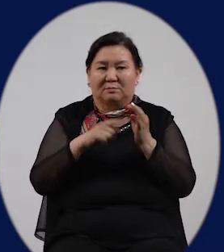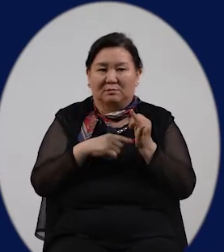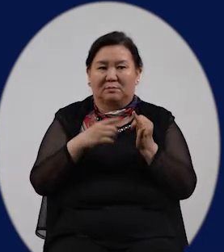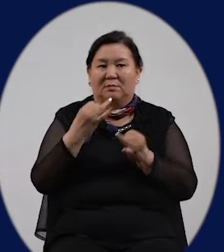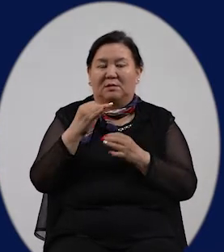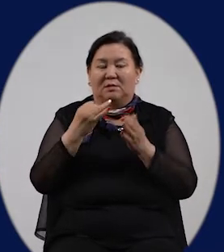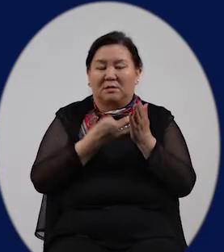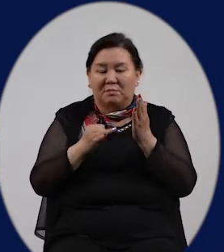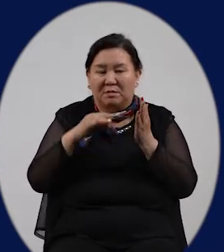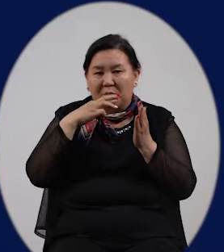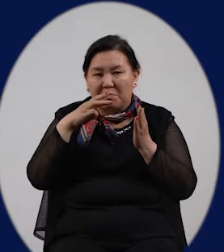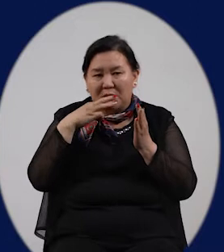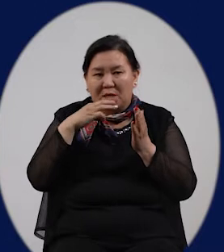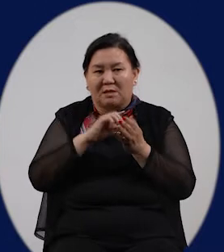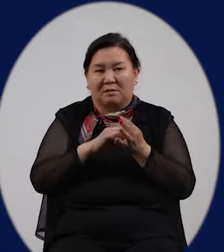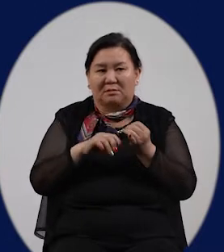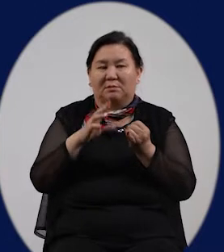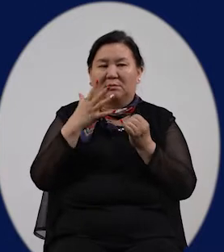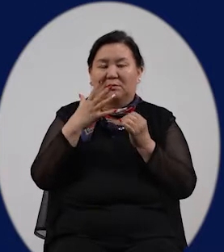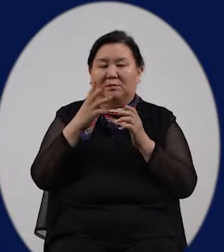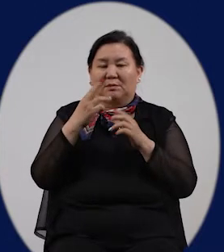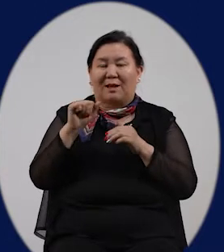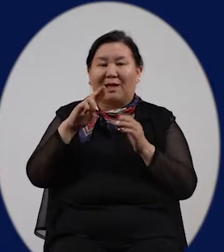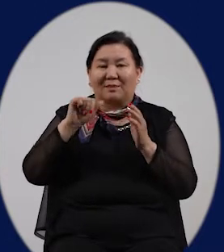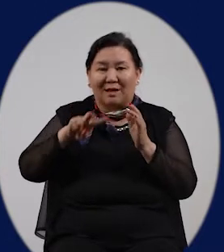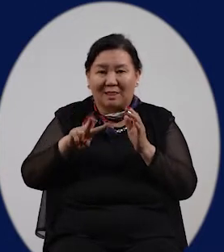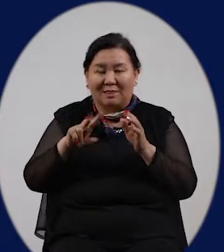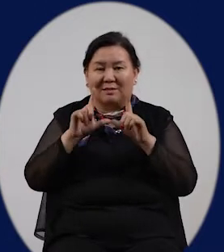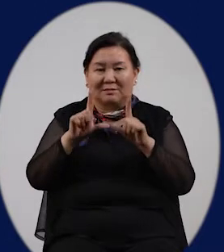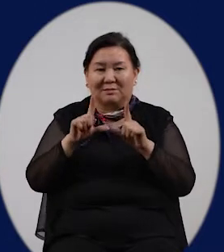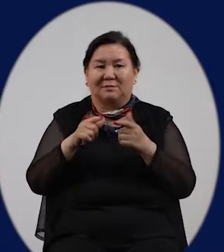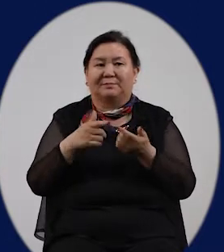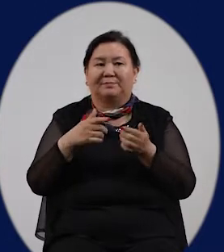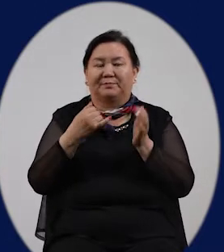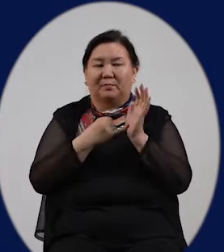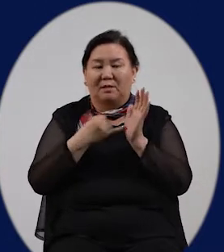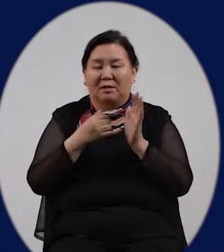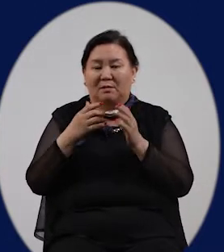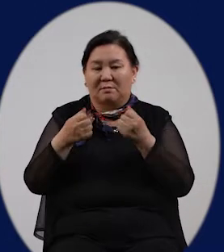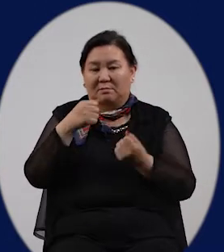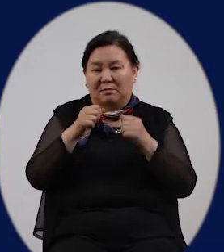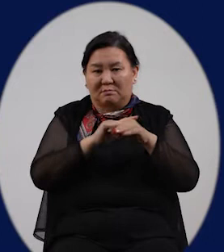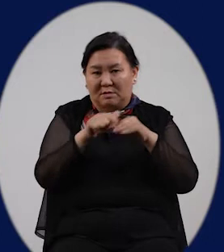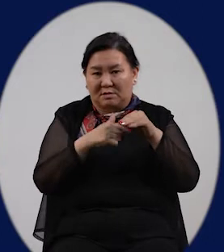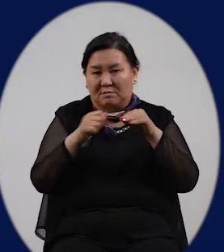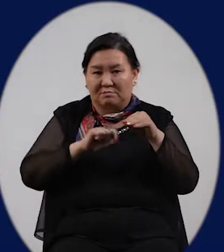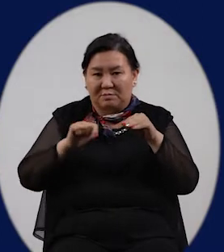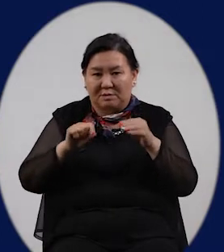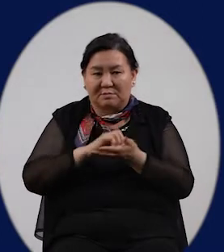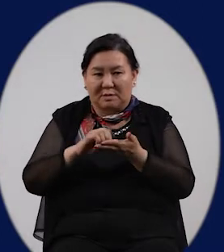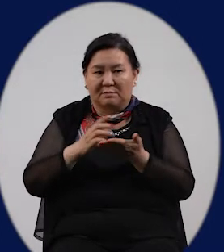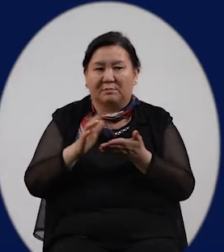4. Импортын мэдэгдэл 5. Даатгалын гэрчилгээ 6. Тээврийн бичиг баримт